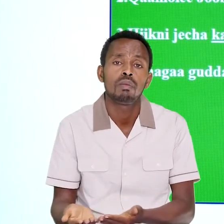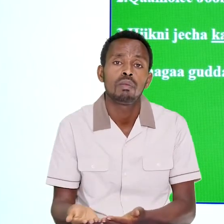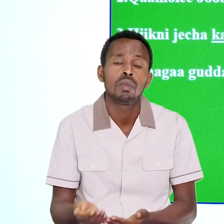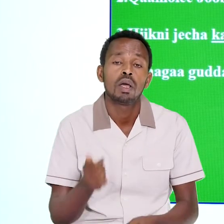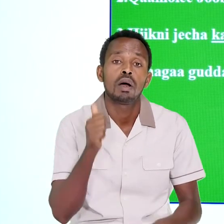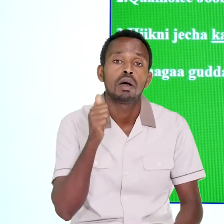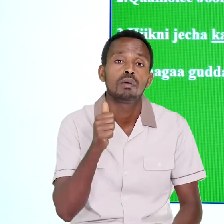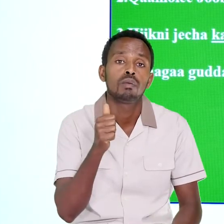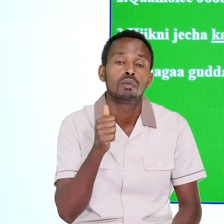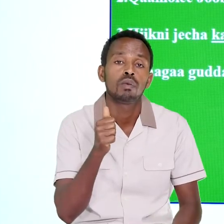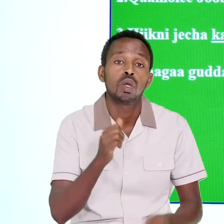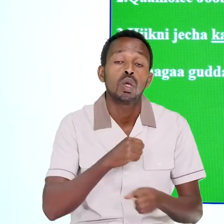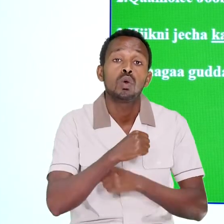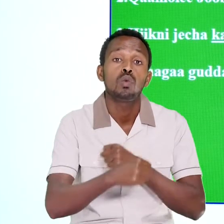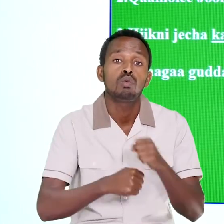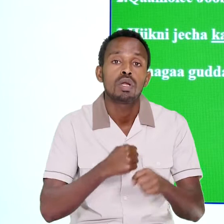A. Umurii.